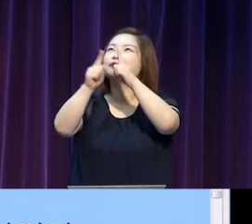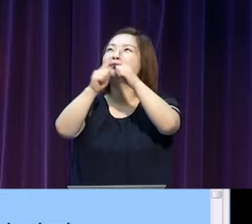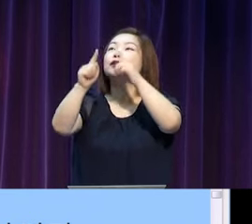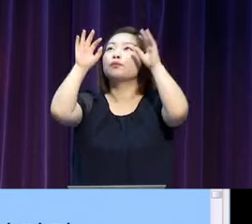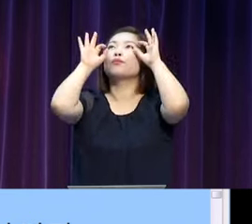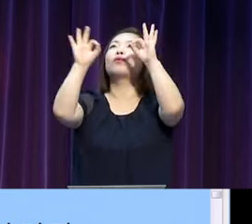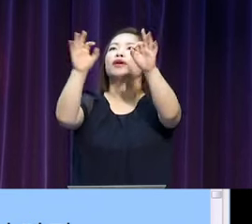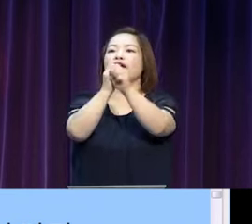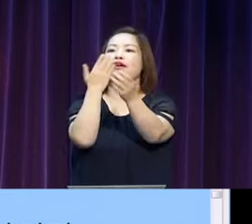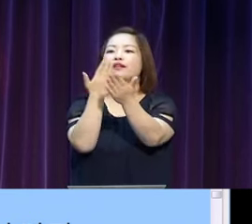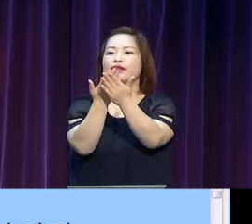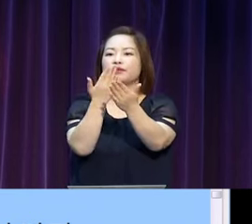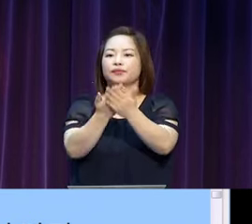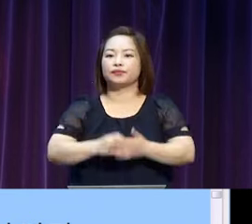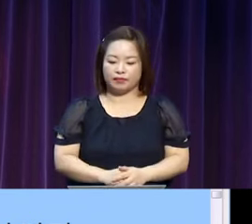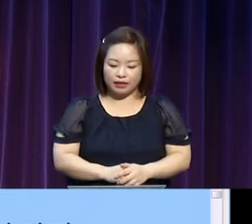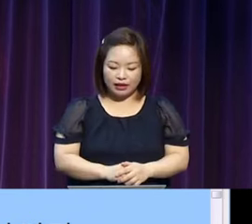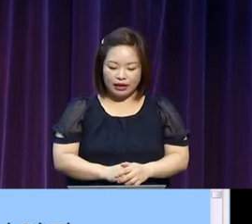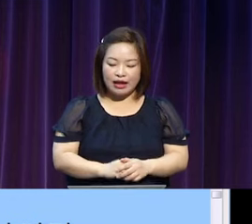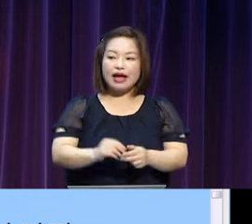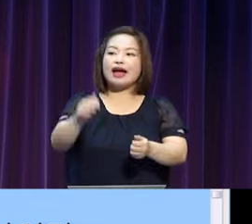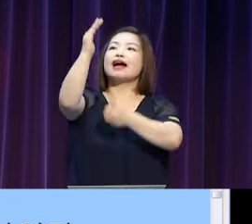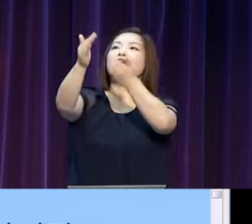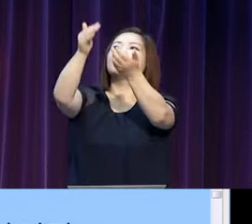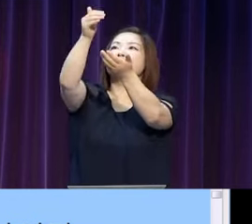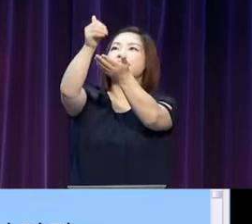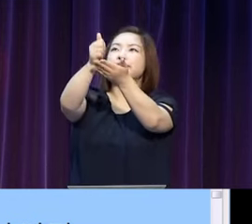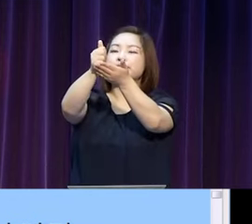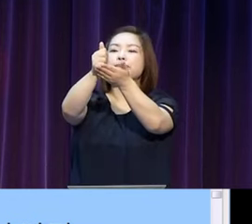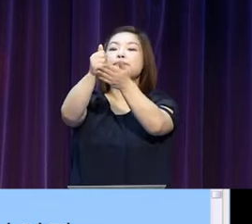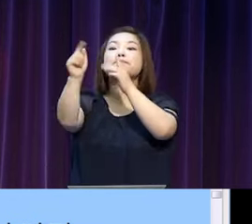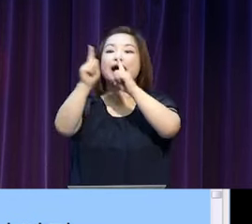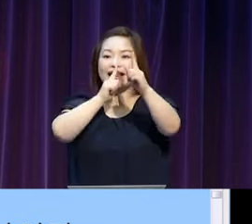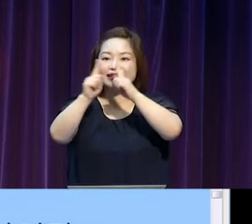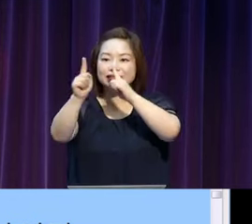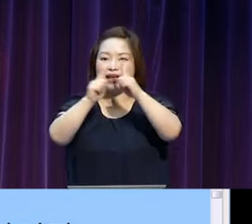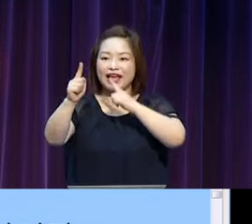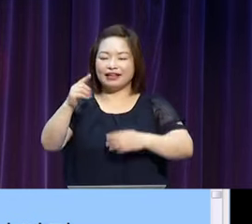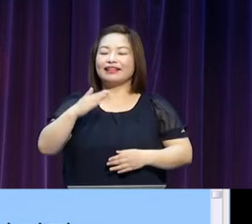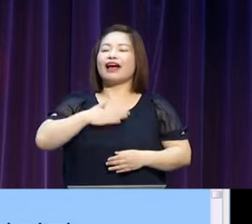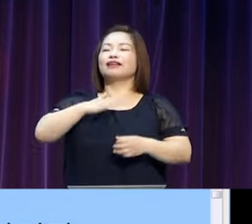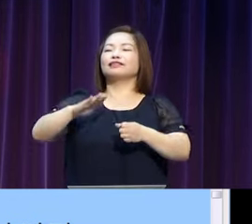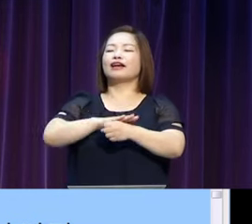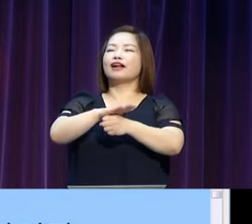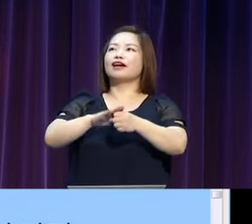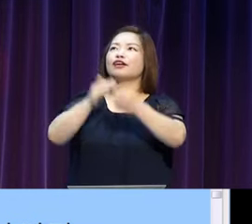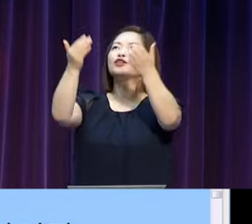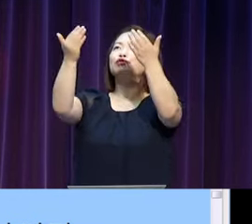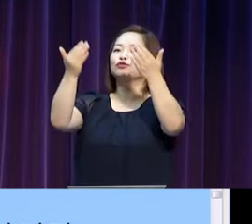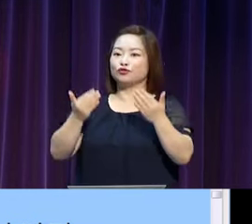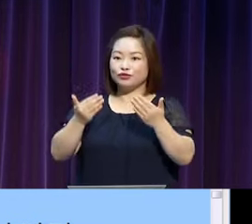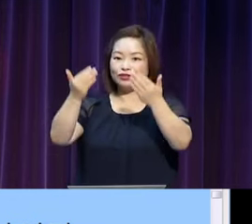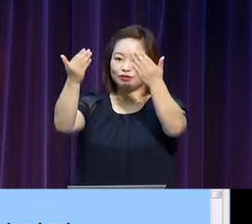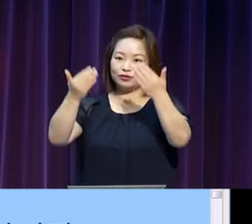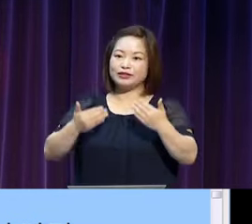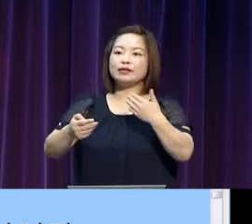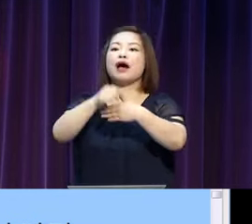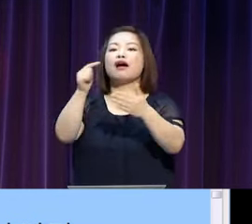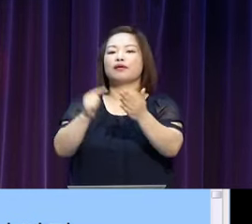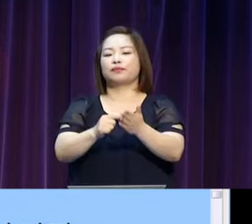하소서. 이 하나님의 말씀 안에는 나를 사랑하시는 하나님의 마음이 담겨